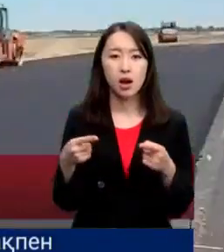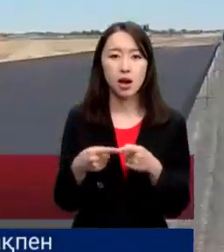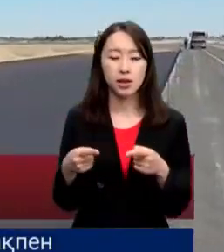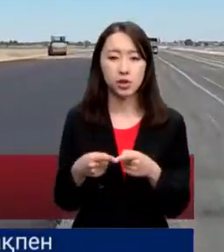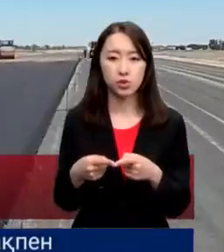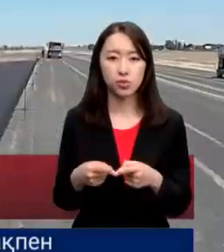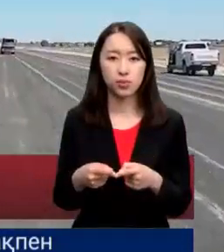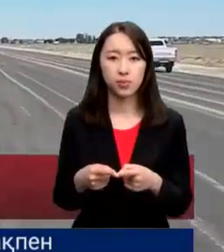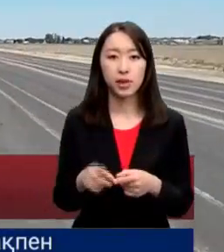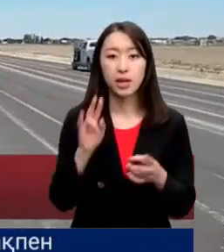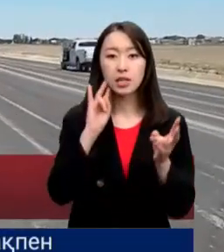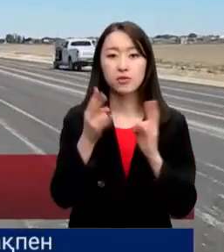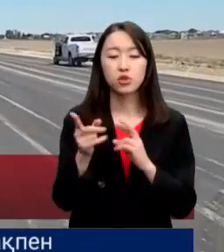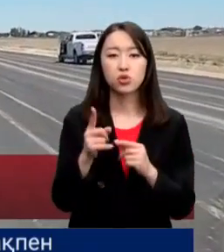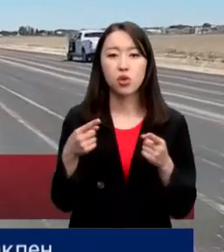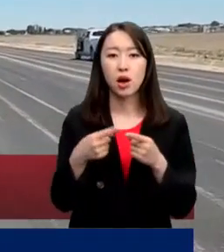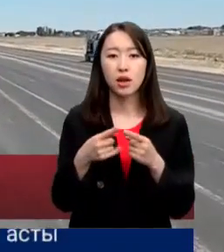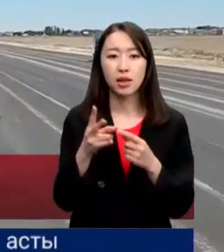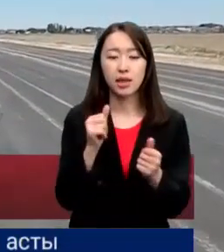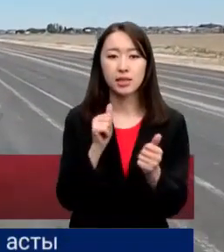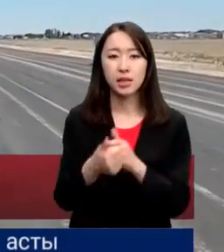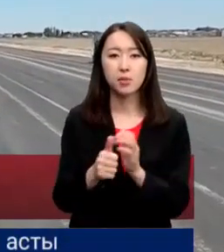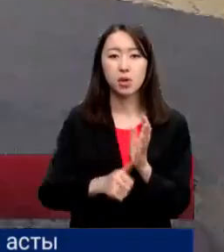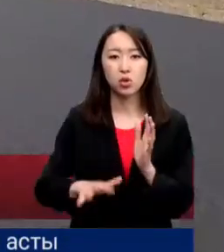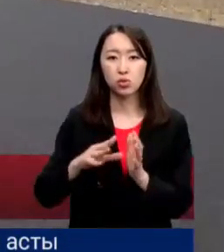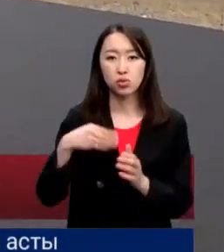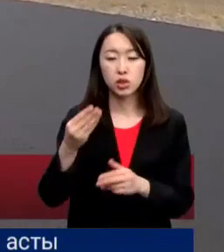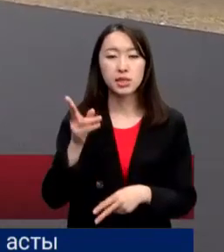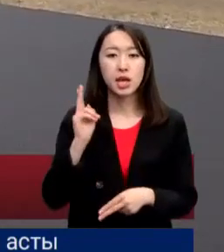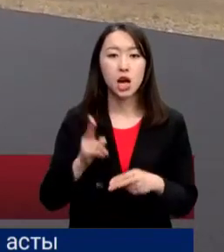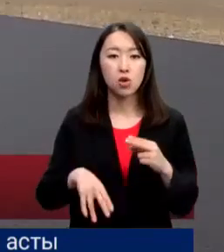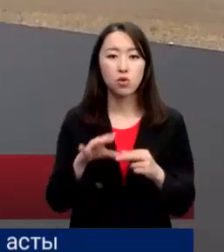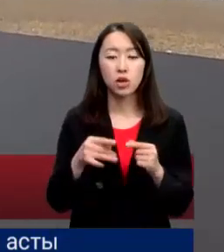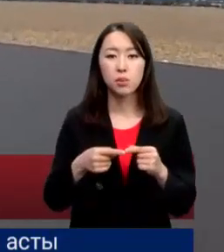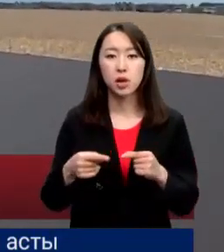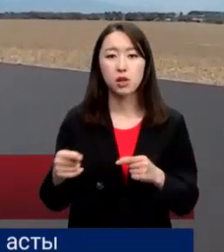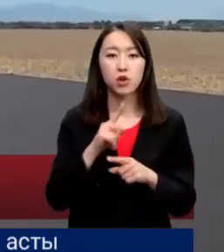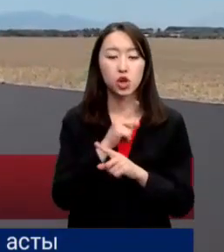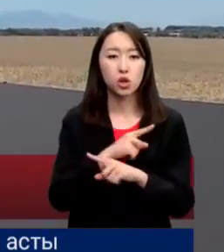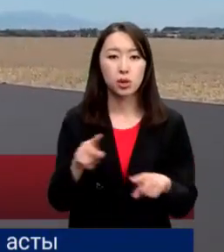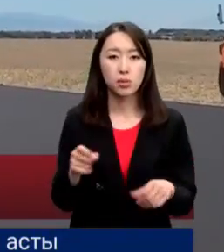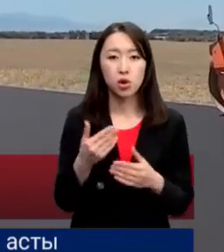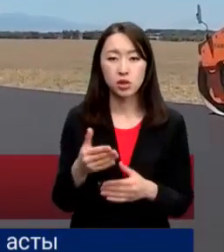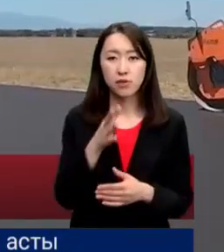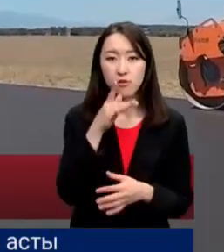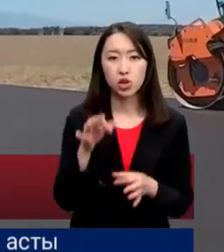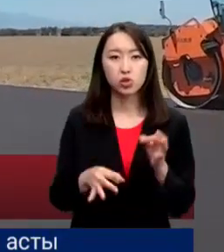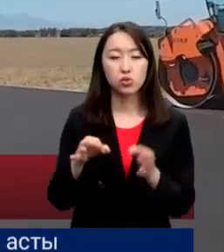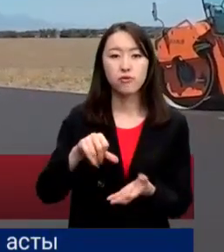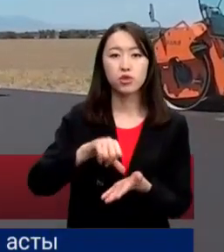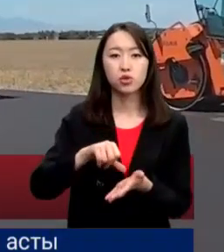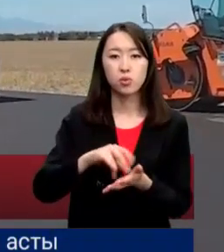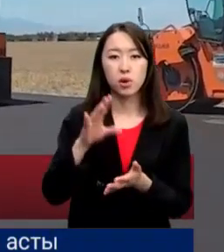аренду. Известно, что аренда на взамен выданные участки закончилась и продлевать ее не будут. А тем временем суд выступает на